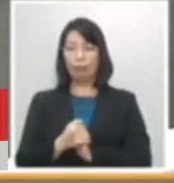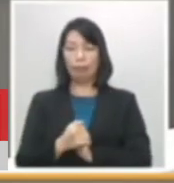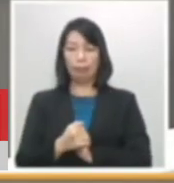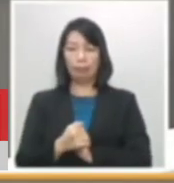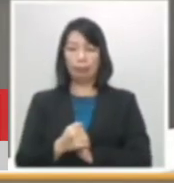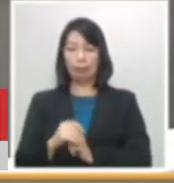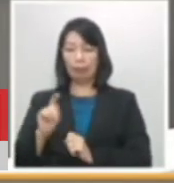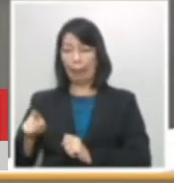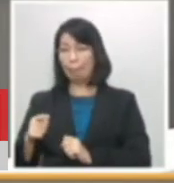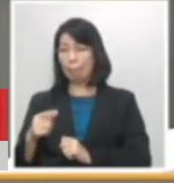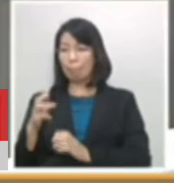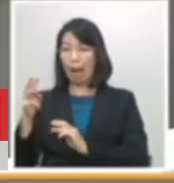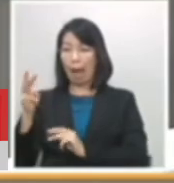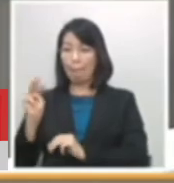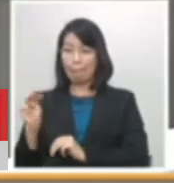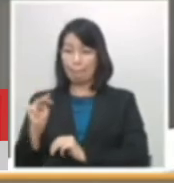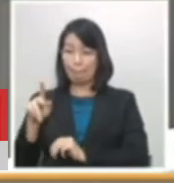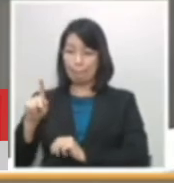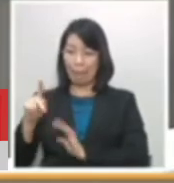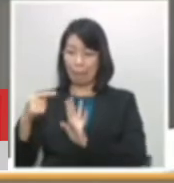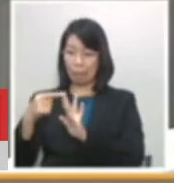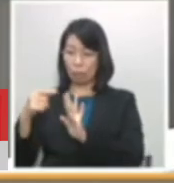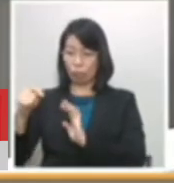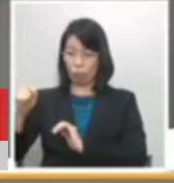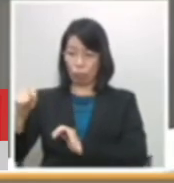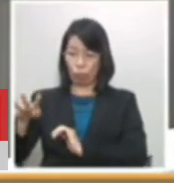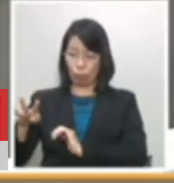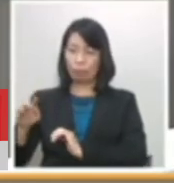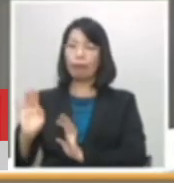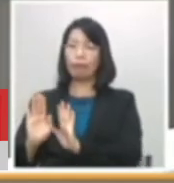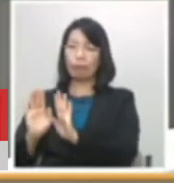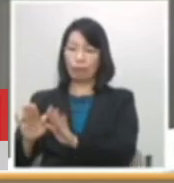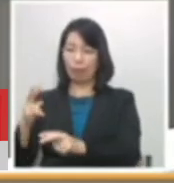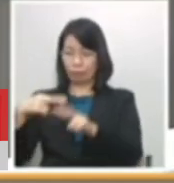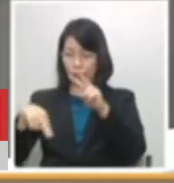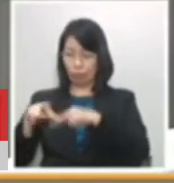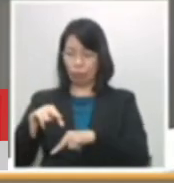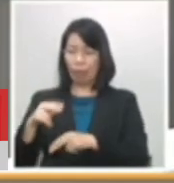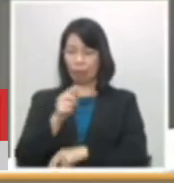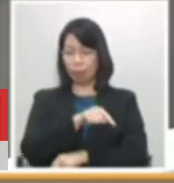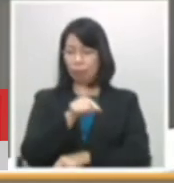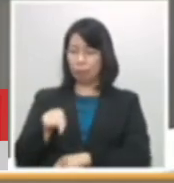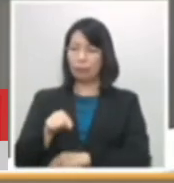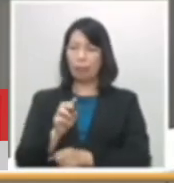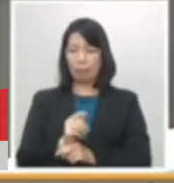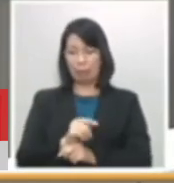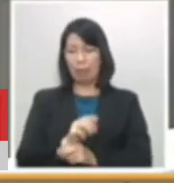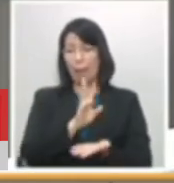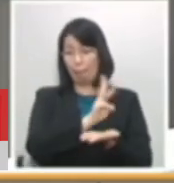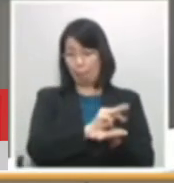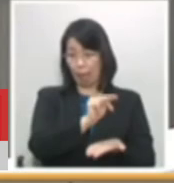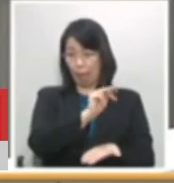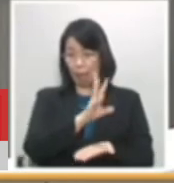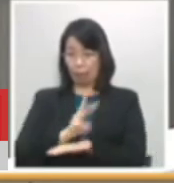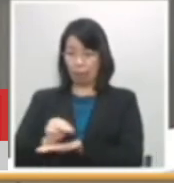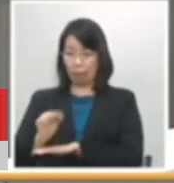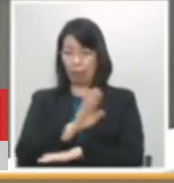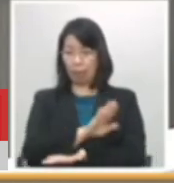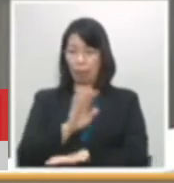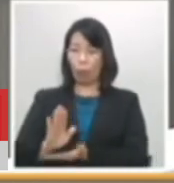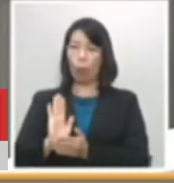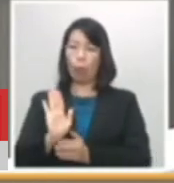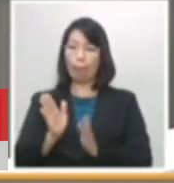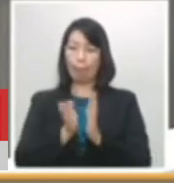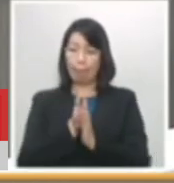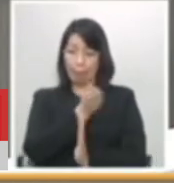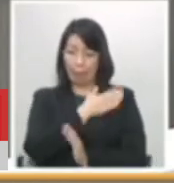ที่รัฐบาลต้องกลับไปดูแลด้วยเขาดูแลพระอย่างดีผมเป็นคนจบจากมหาจุฬานะครับ